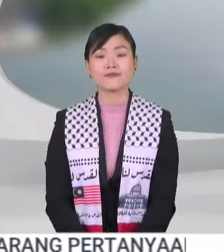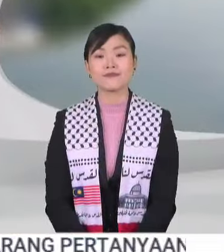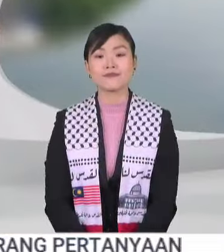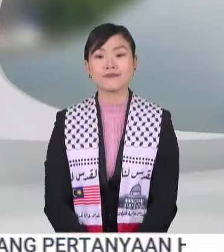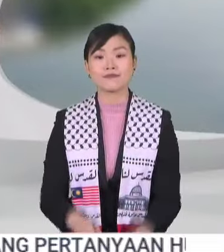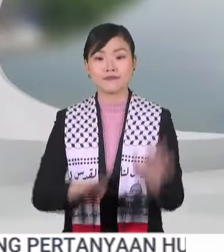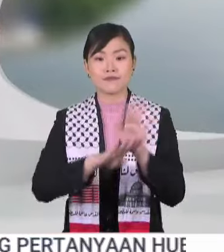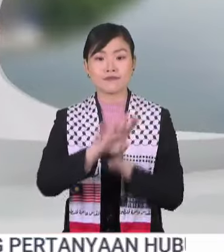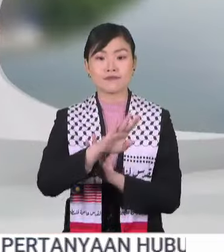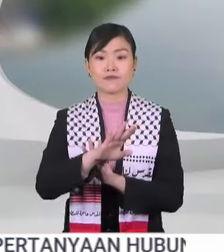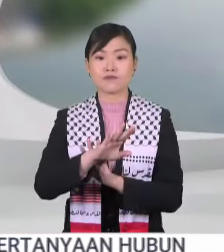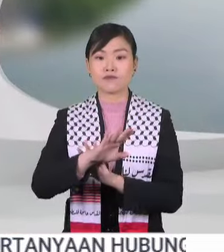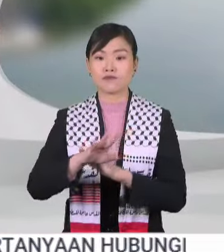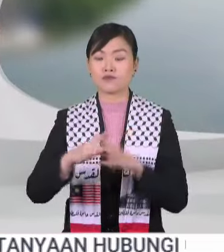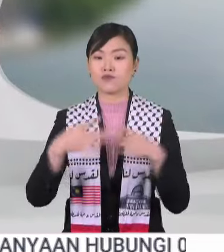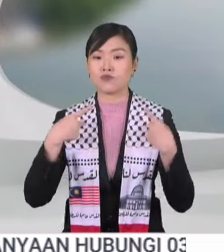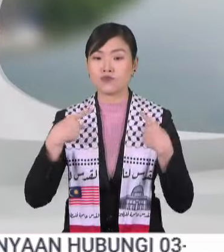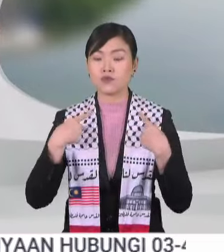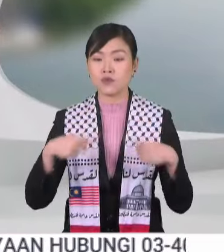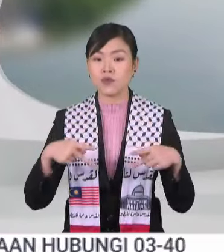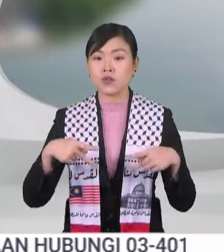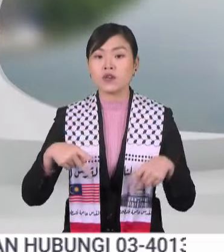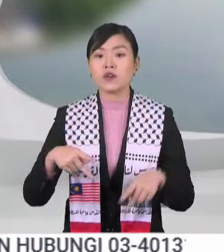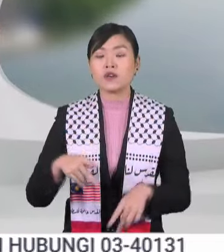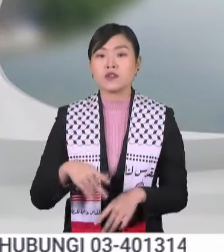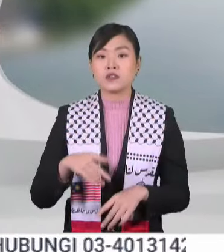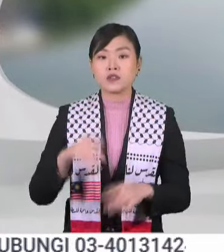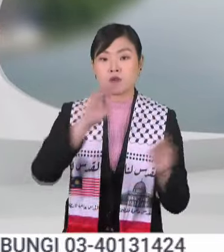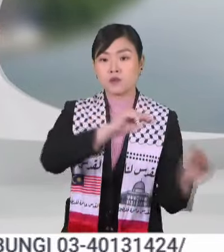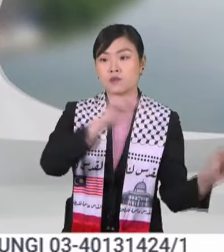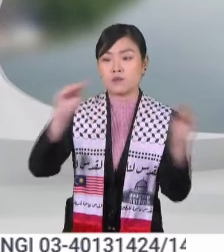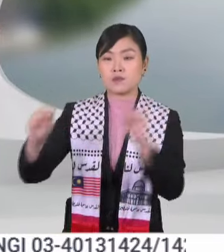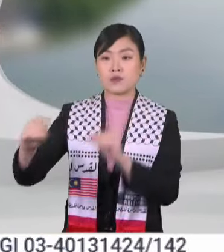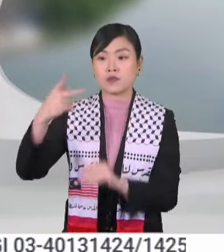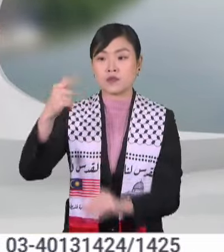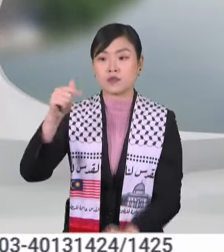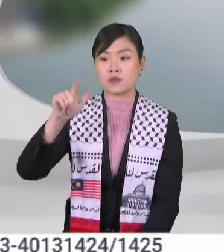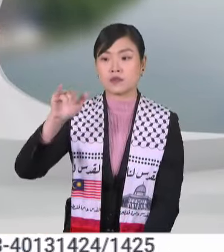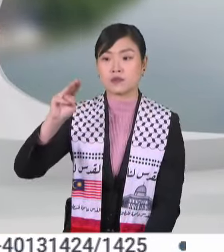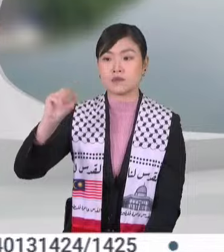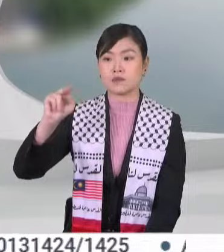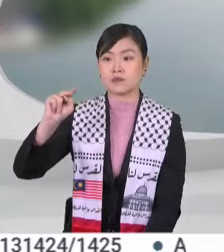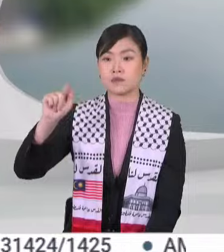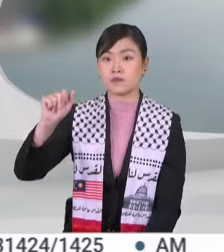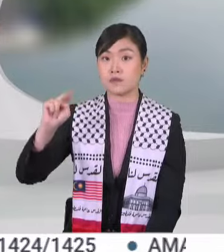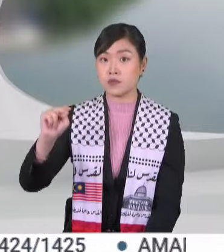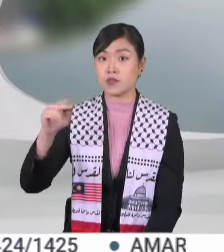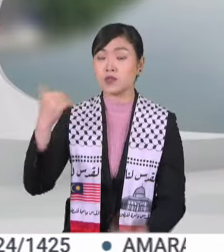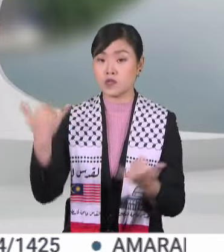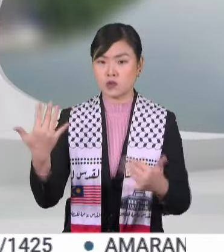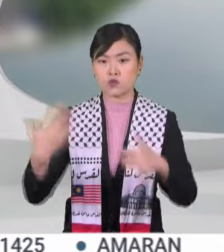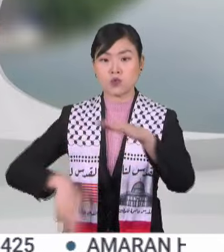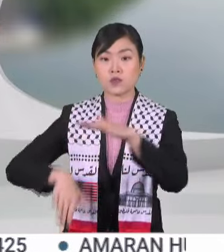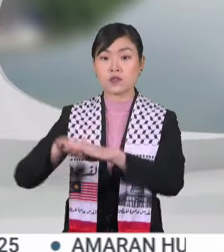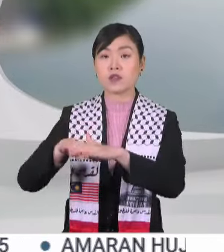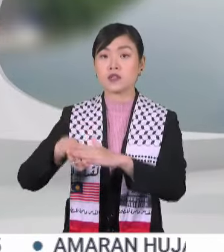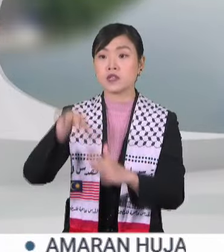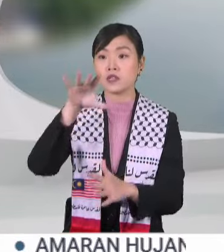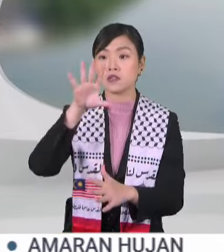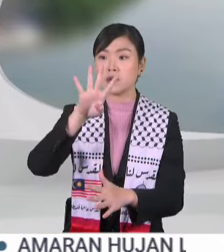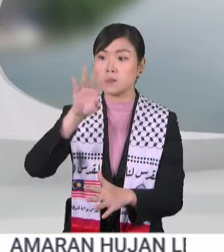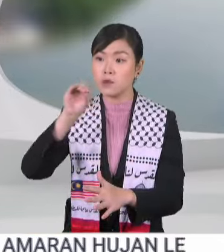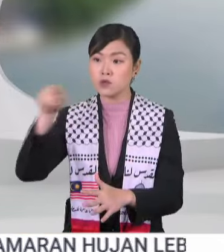pembangunan fizikal Ibu Kota Nusantara IKN yang berpindah ke wilayah Kalimantan Timur kini mencapai hampir 50 hingga